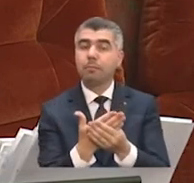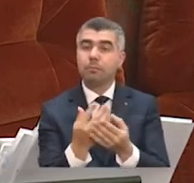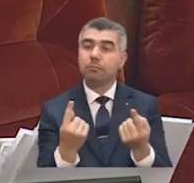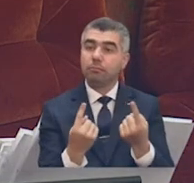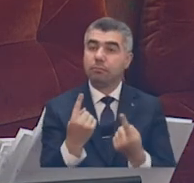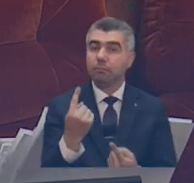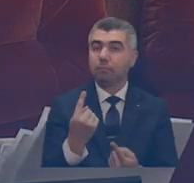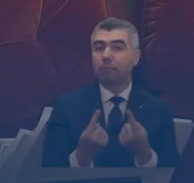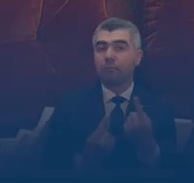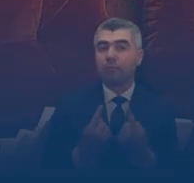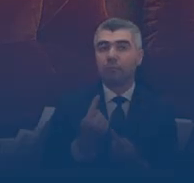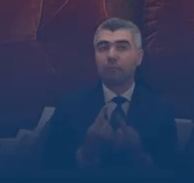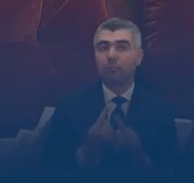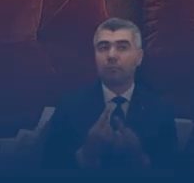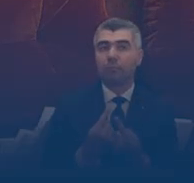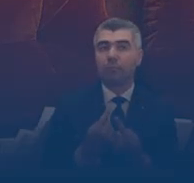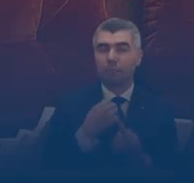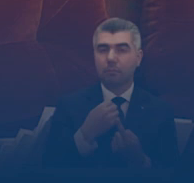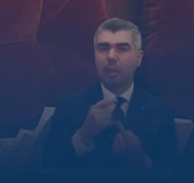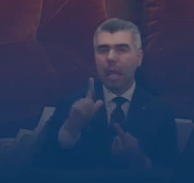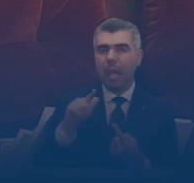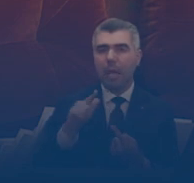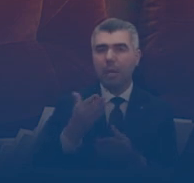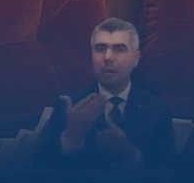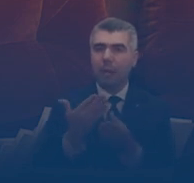يعني على أي حال كاين الأسباب،